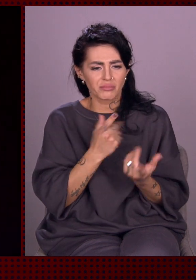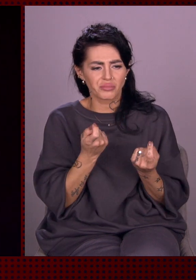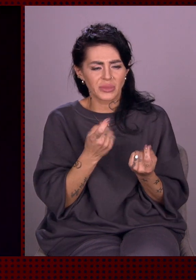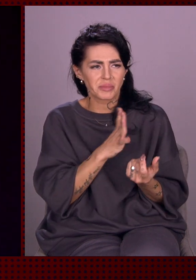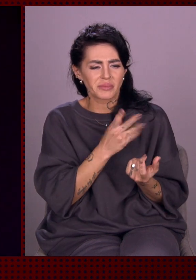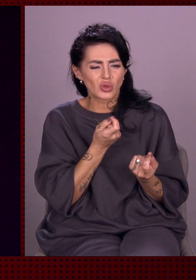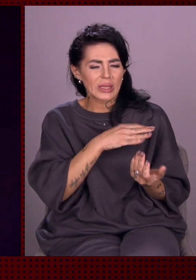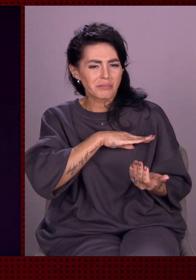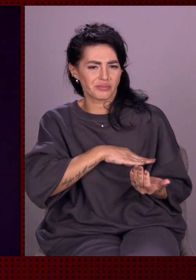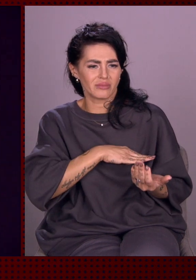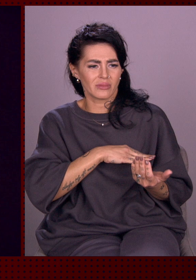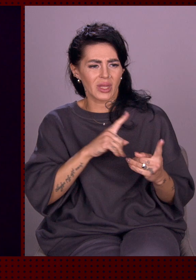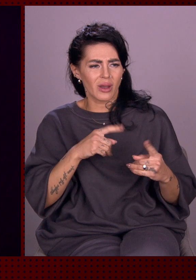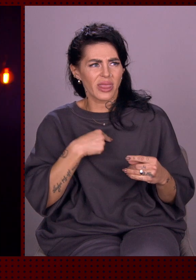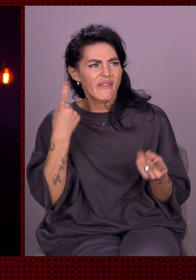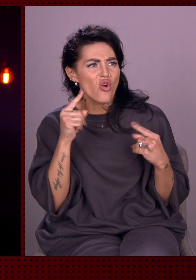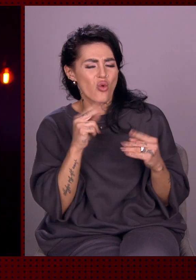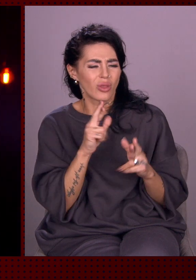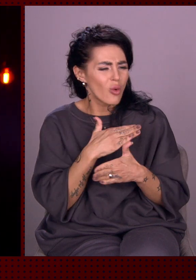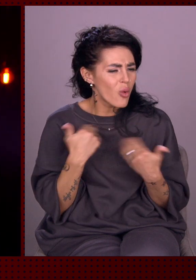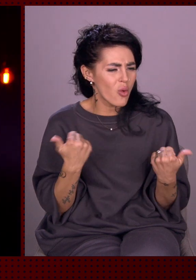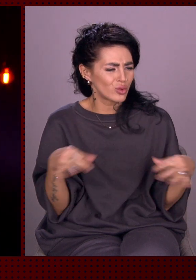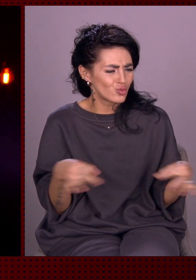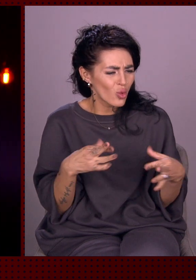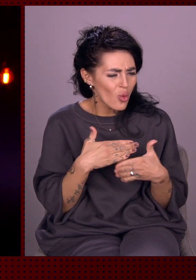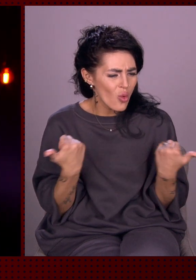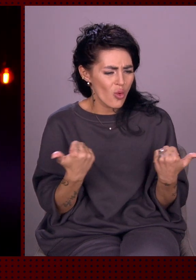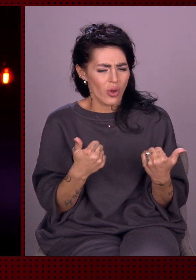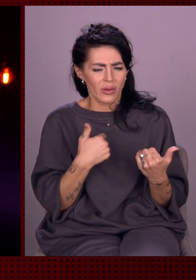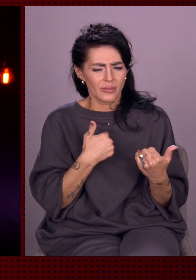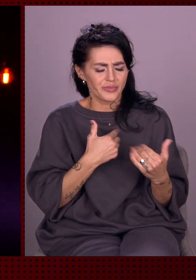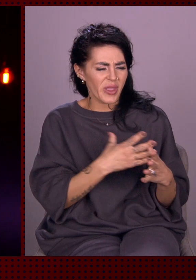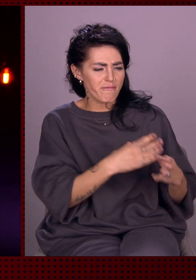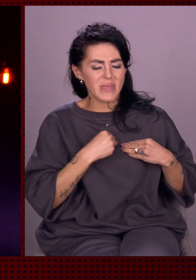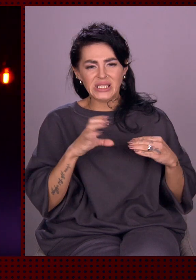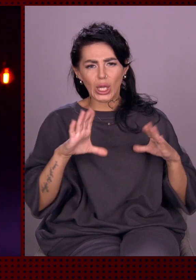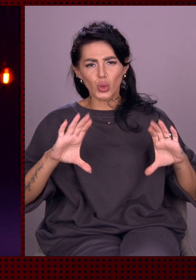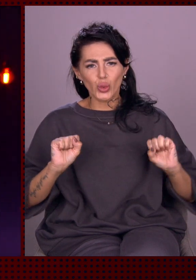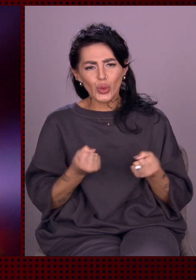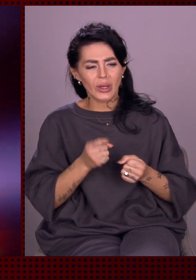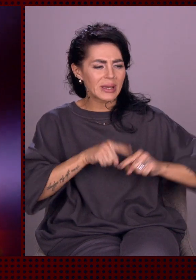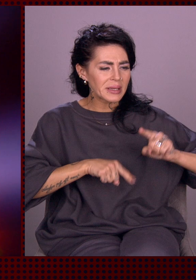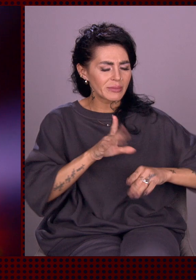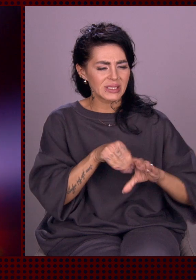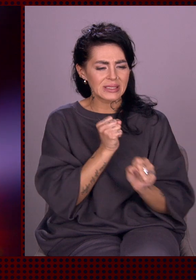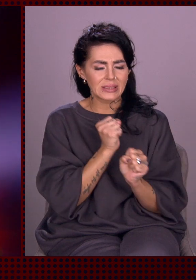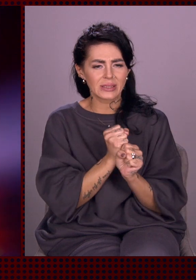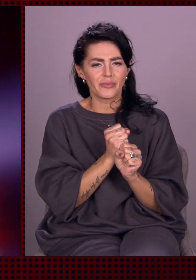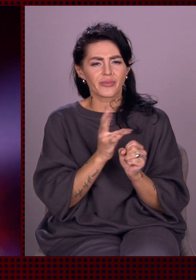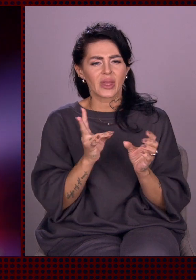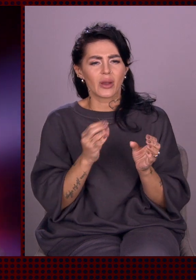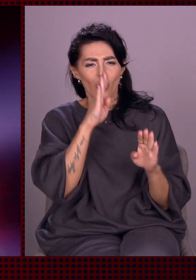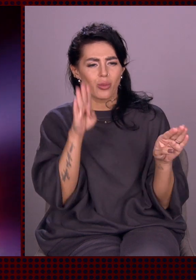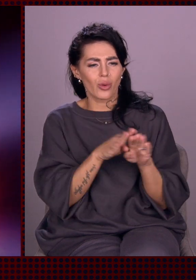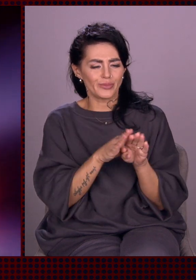творчості. Нічого не хотілося робити. Я активізувався, ми там з друзями, з рідними зробили такий невеличкий волонтерський